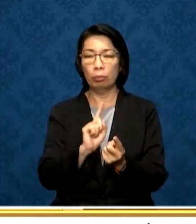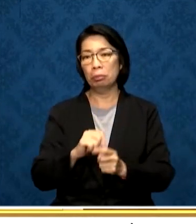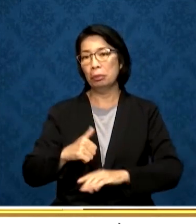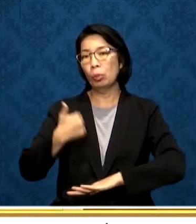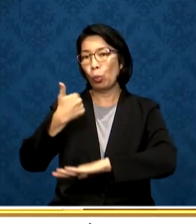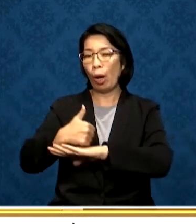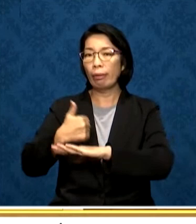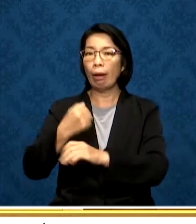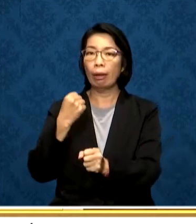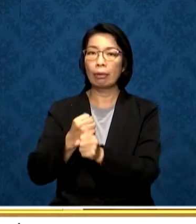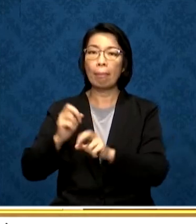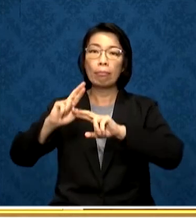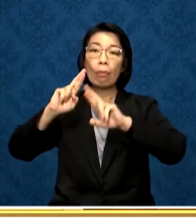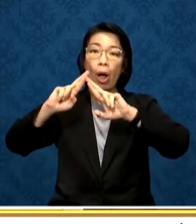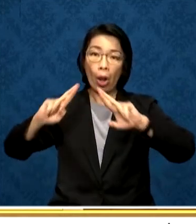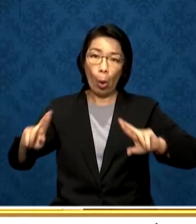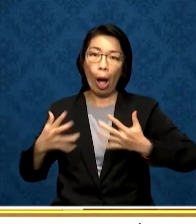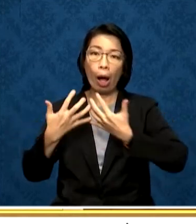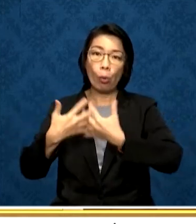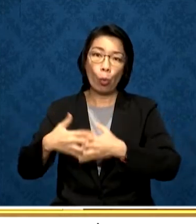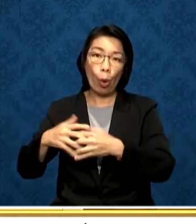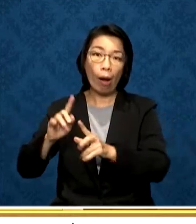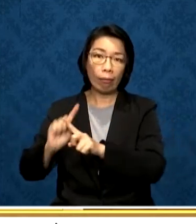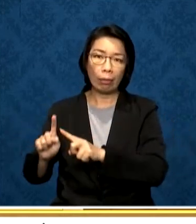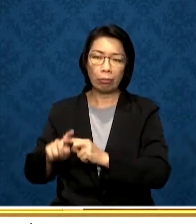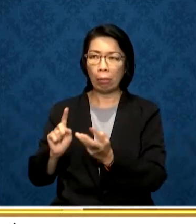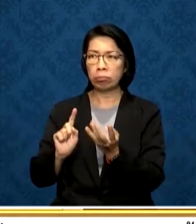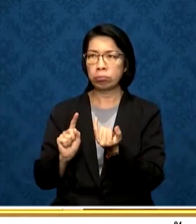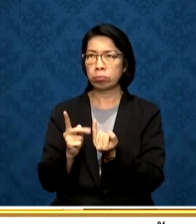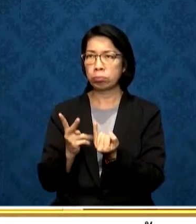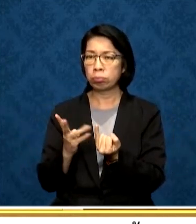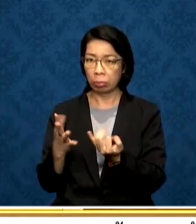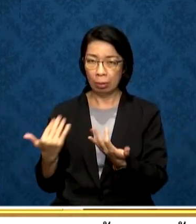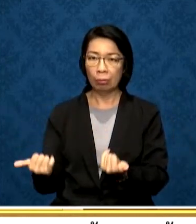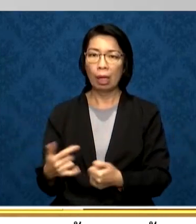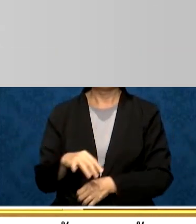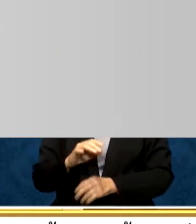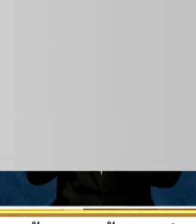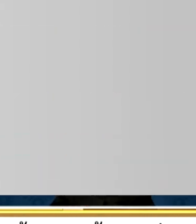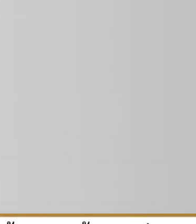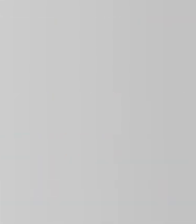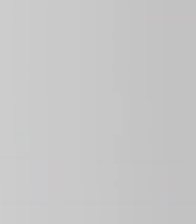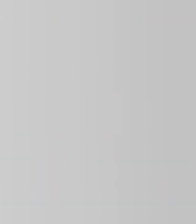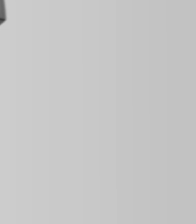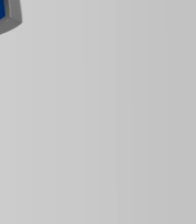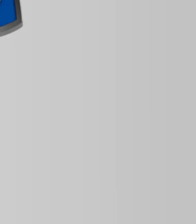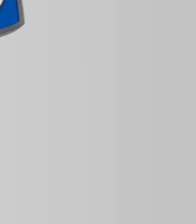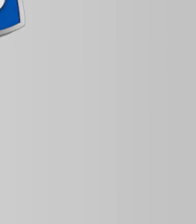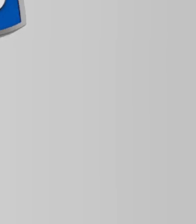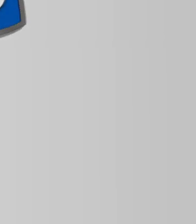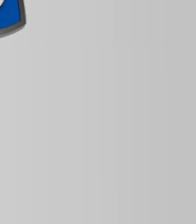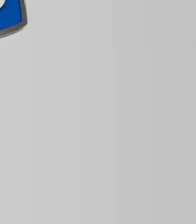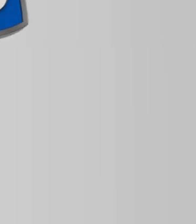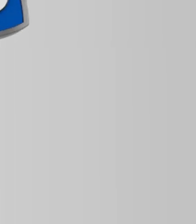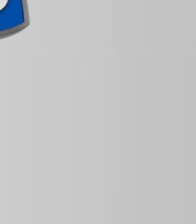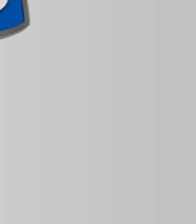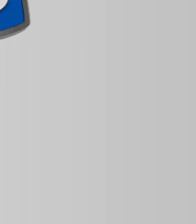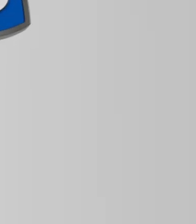ของจีนหลายๆนะครับซึ่งเป็นที่ทราบกันดีอยู่แล้วว่าจีนมาลงทุนเรื่องของรถยนต์ไฟฟ้าที่นี่สูง